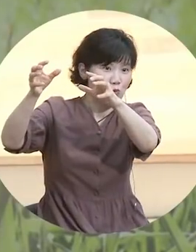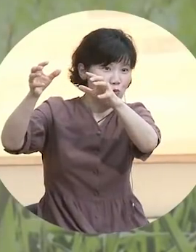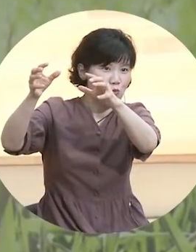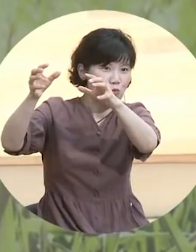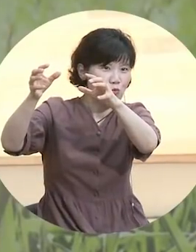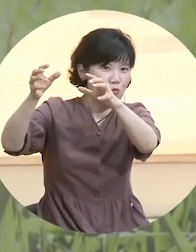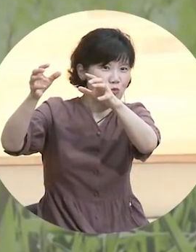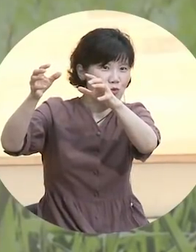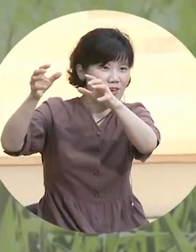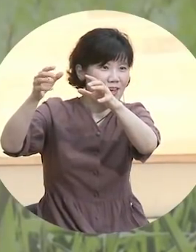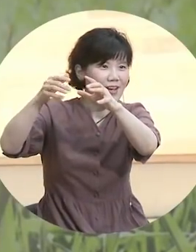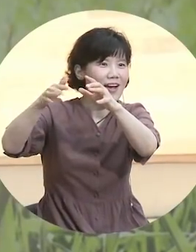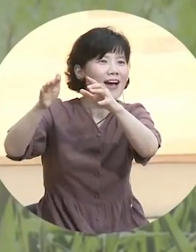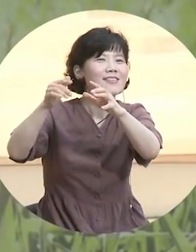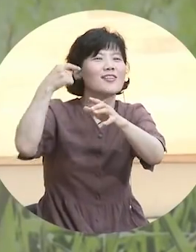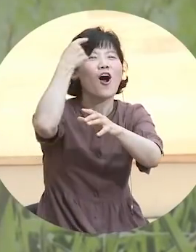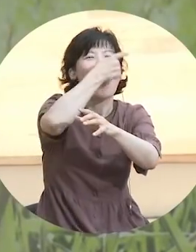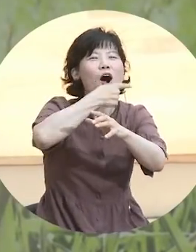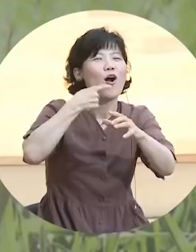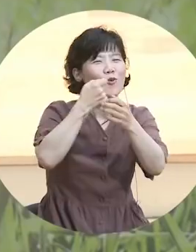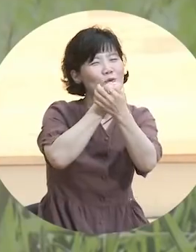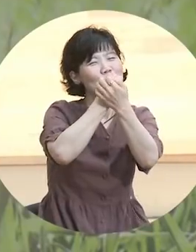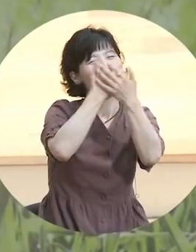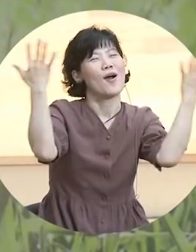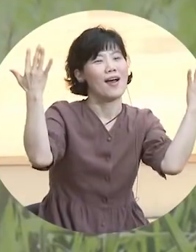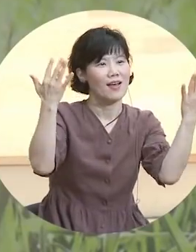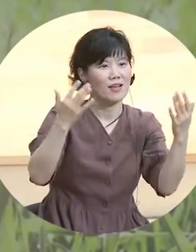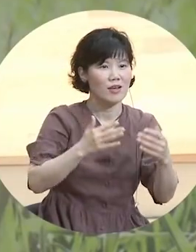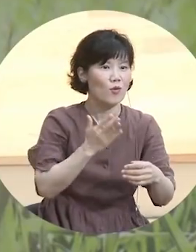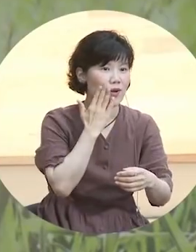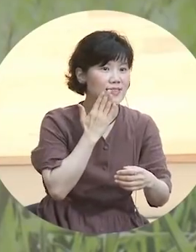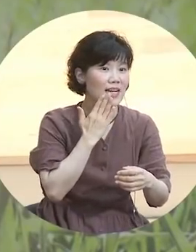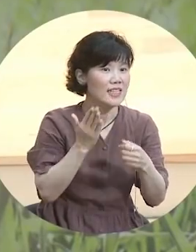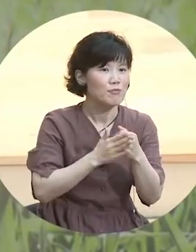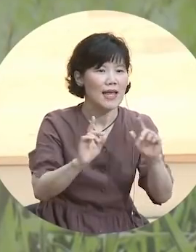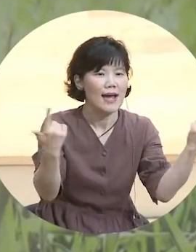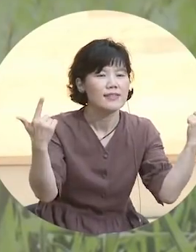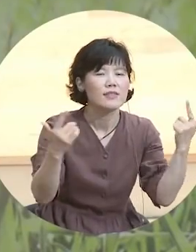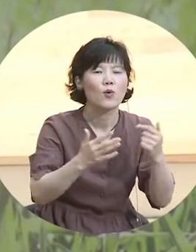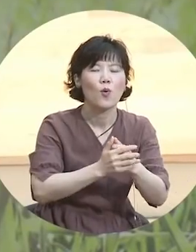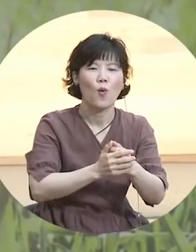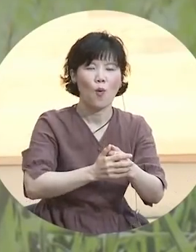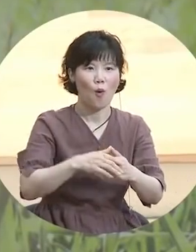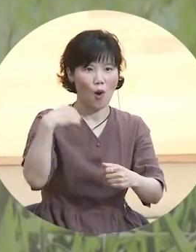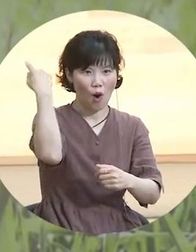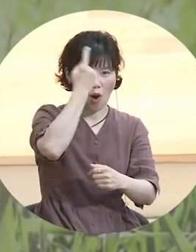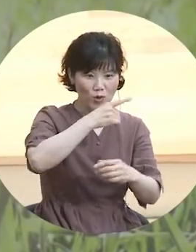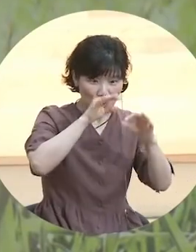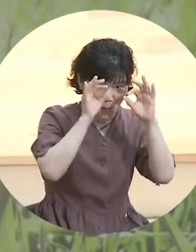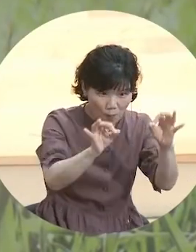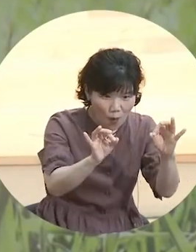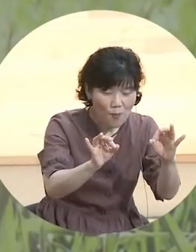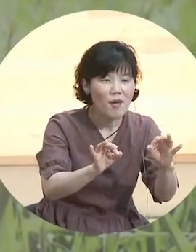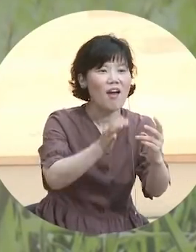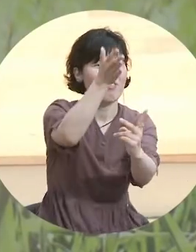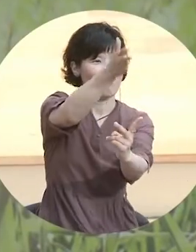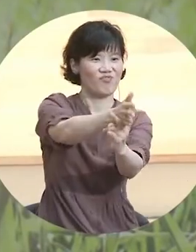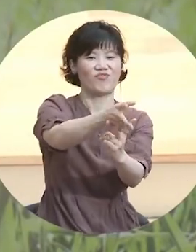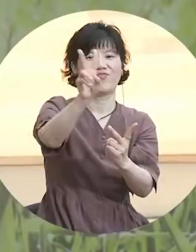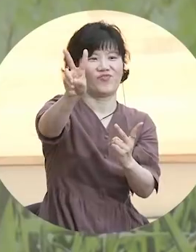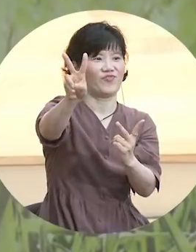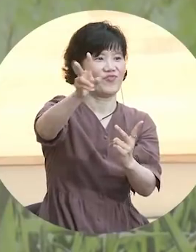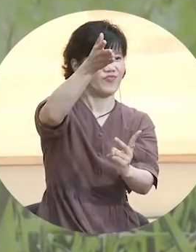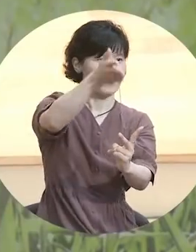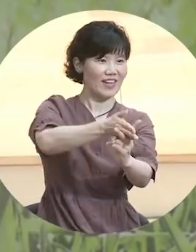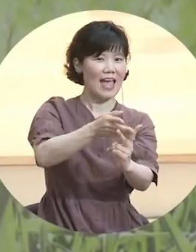광채가 얼굴에 깃들이 있는 그런 얼굴이 있습니다. 화장을 해서 그런 게 아니라 딱 보면 그렇게 느껴집니다. 그냥 보면 압니다. 그냥 바로 보면